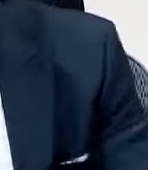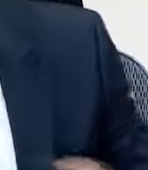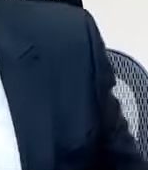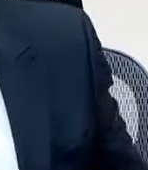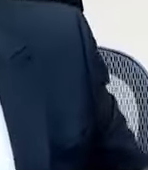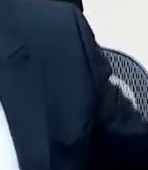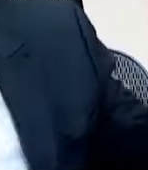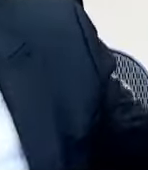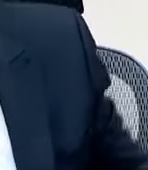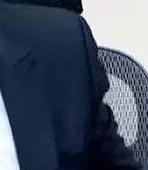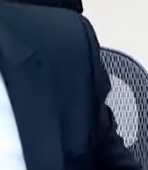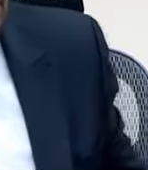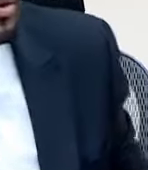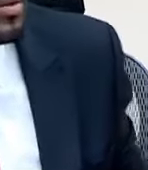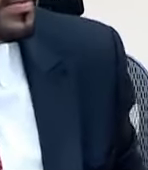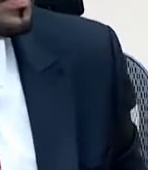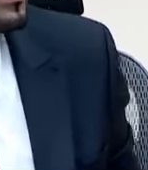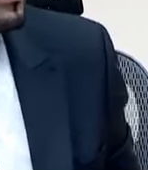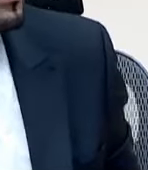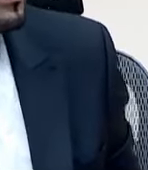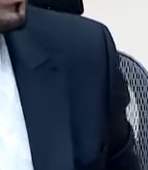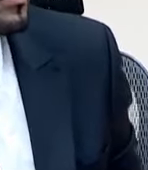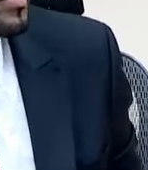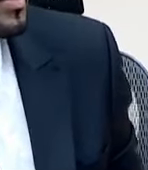ምን ብናደርግ ነው ከደሳሳ ጎጆ የምናወጣው?